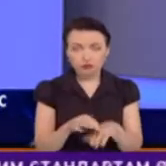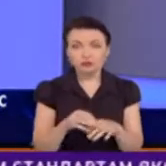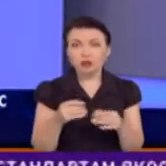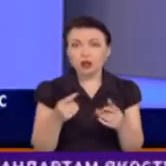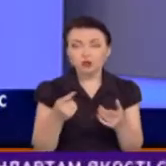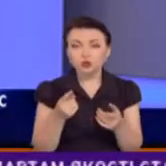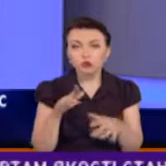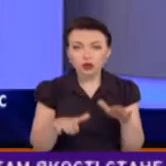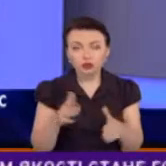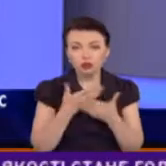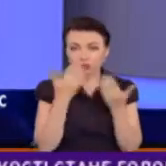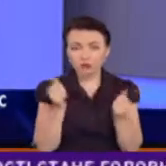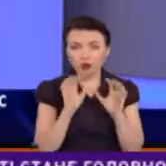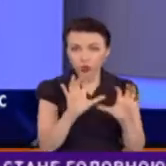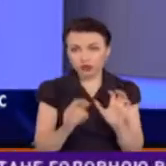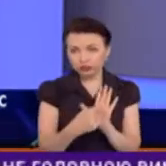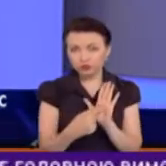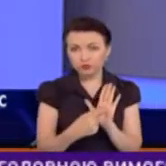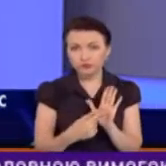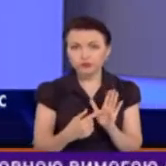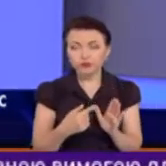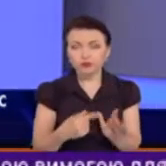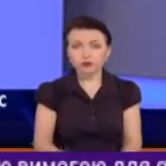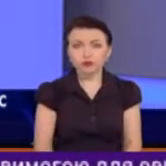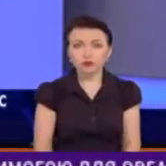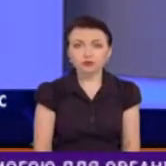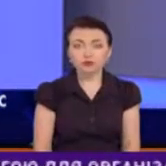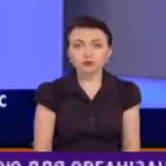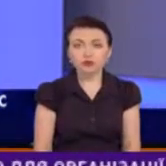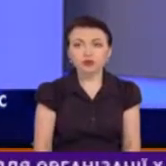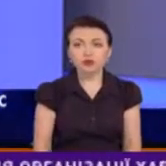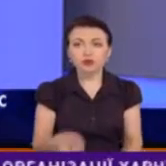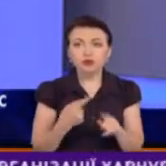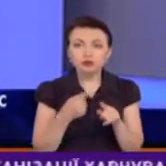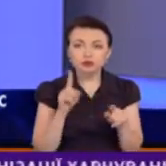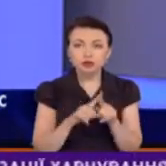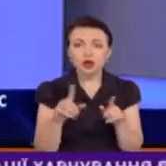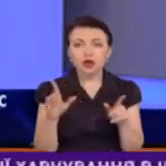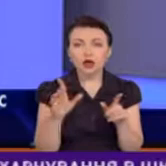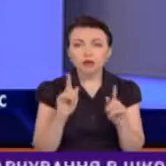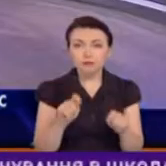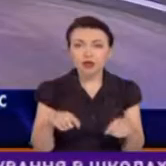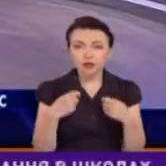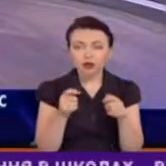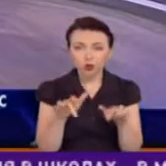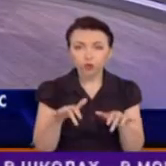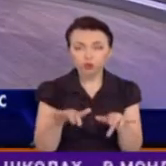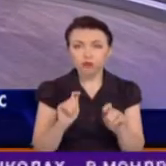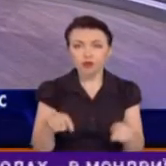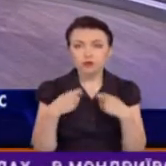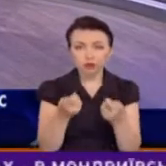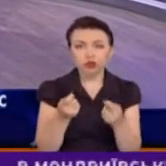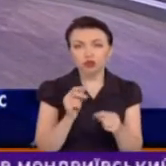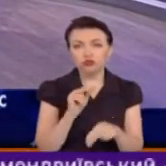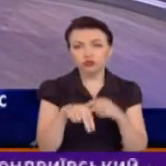немає того обліку, який потрібен для... Тобто це електронна передача даних в режимі онлайн. По